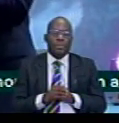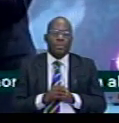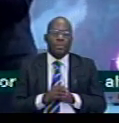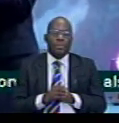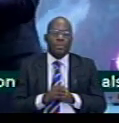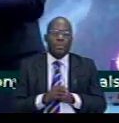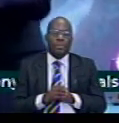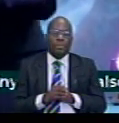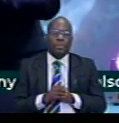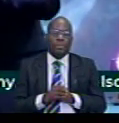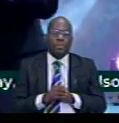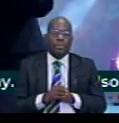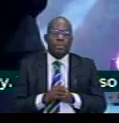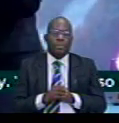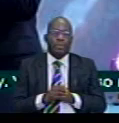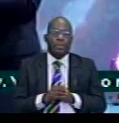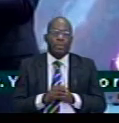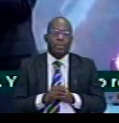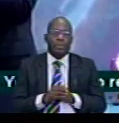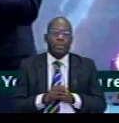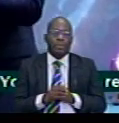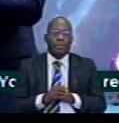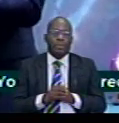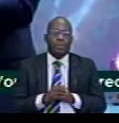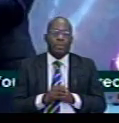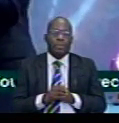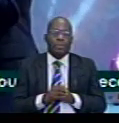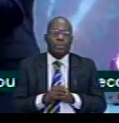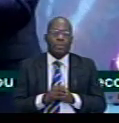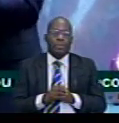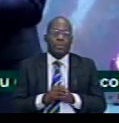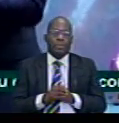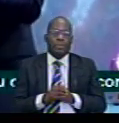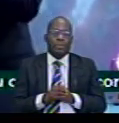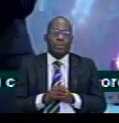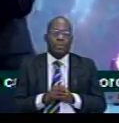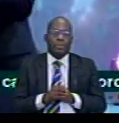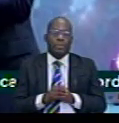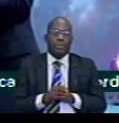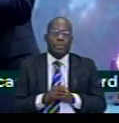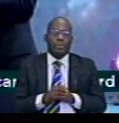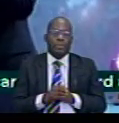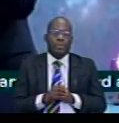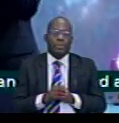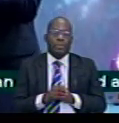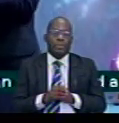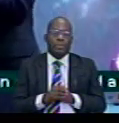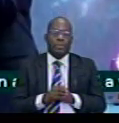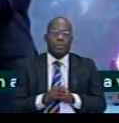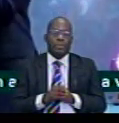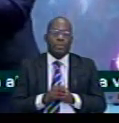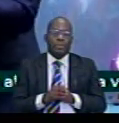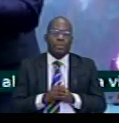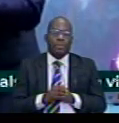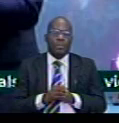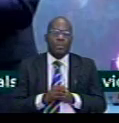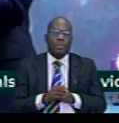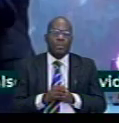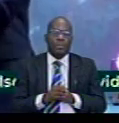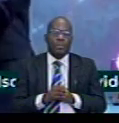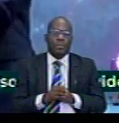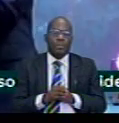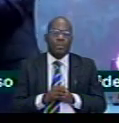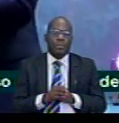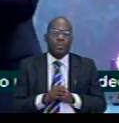nuit, pendant que l'homme de Dieu priait, le Seigneur l'a touché. L'écoulement nasal s'est arrêté, les maux de tête sont aussi arrêtés